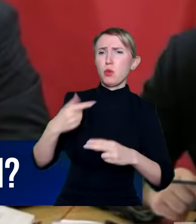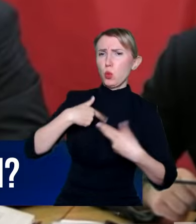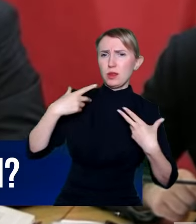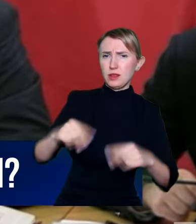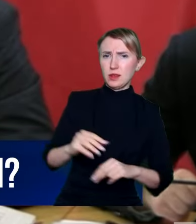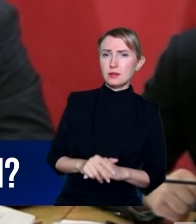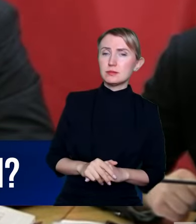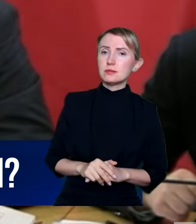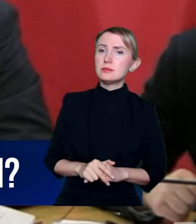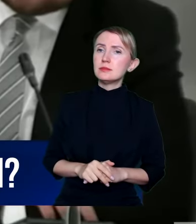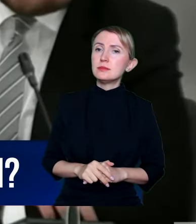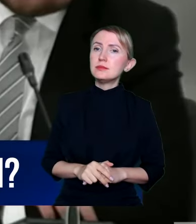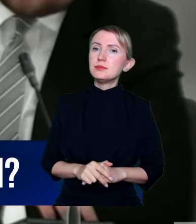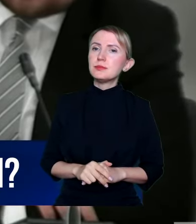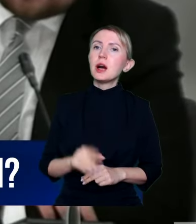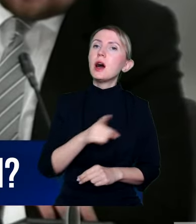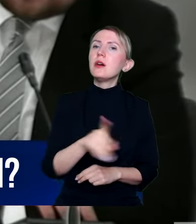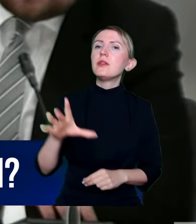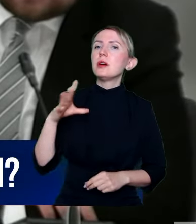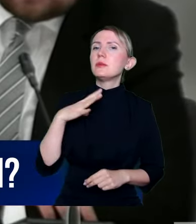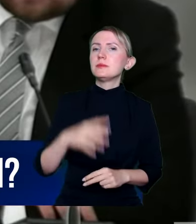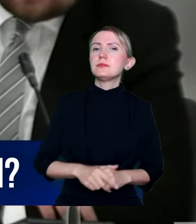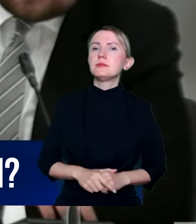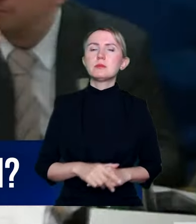kolejny. Mieliście państwo... Ale bo pan się wypłacił.